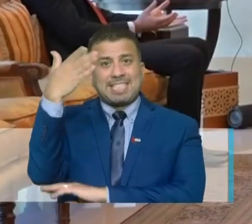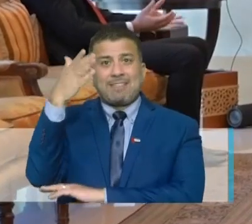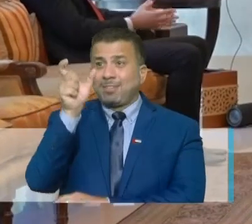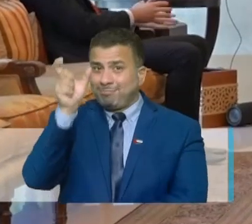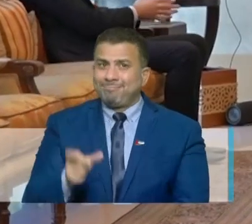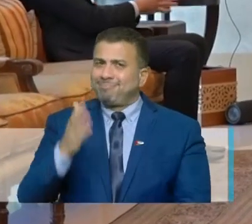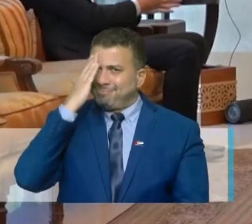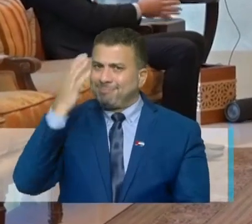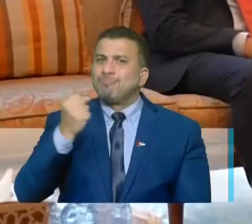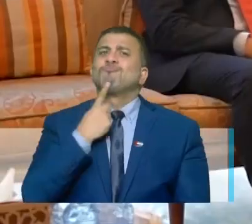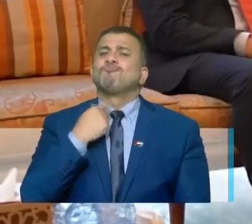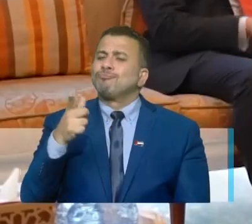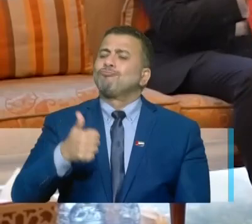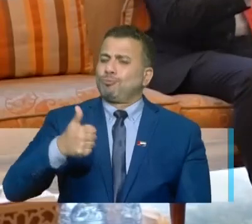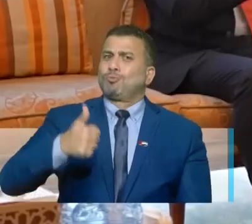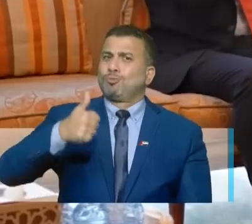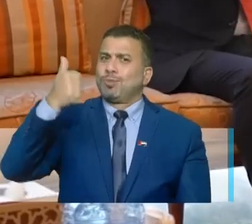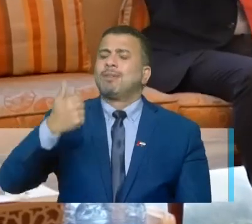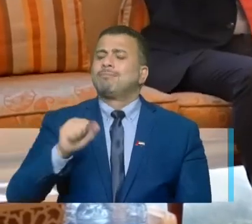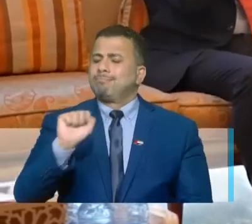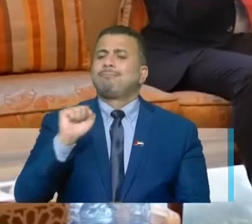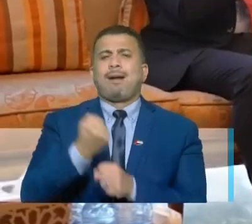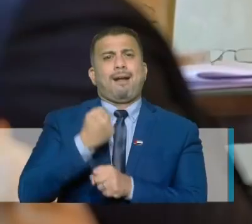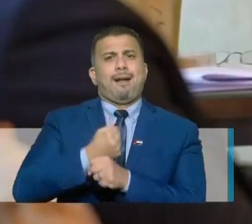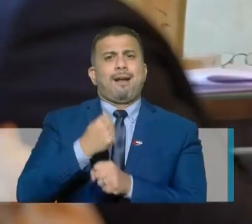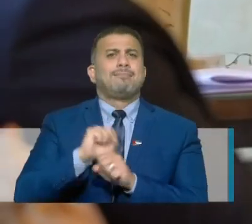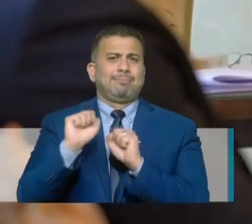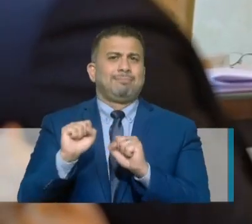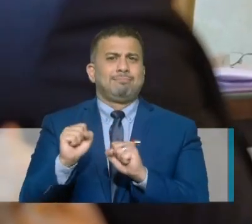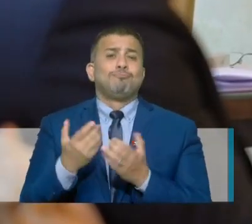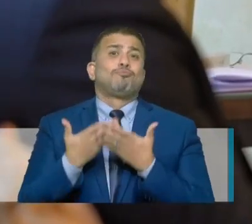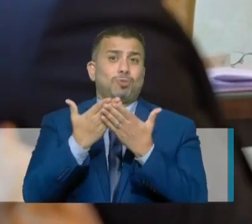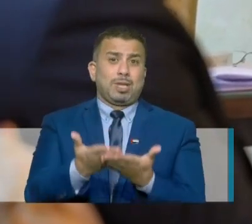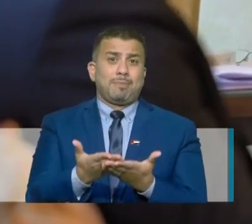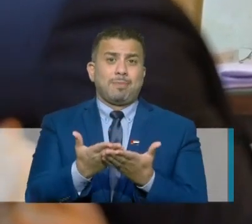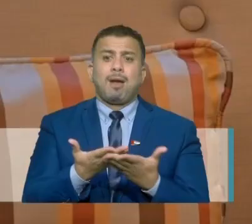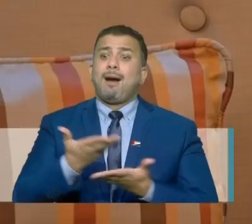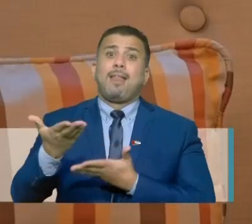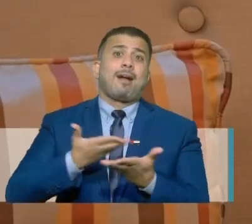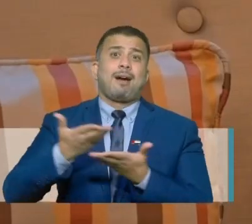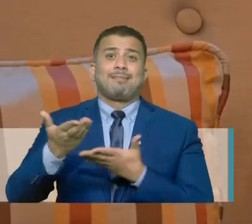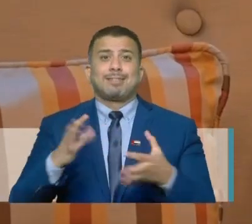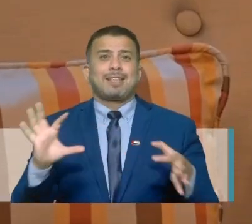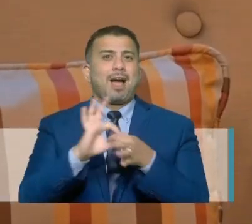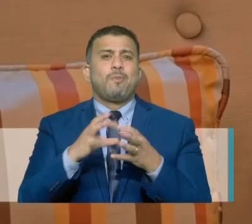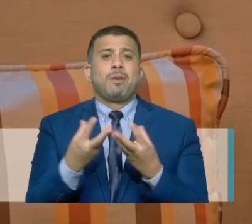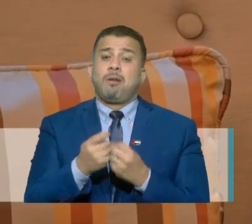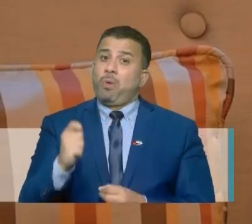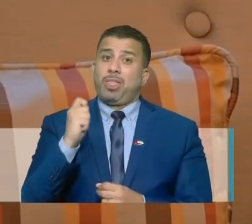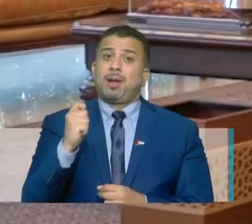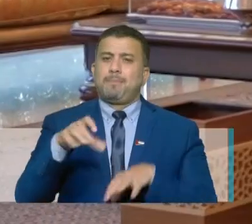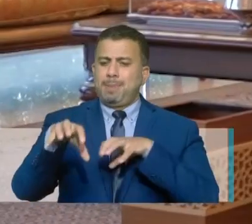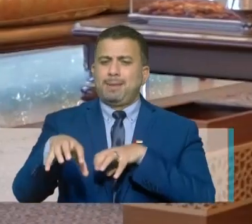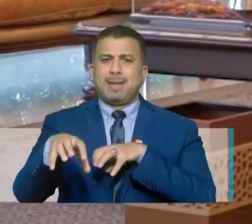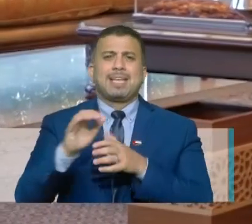السفير متمنيا له التوفيق والنجاح في اداء مهام عمله بما يسهم في تعزيز علاقات التعاون